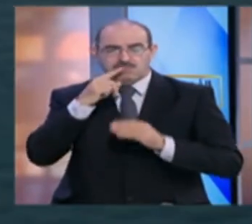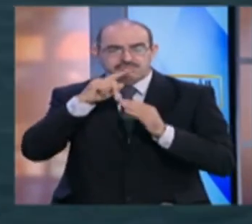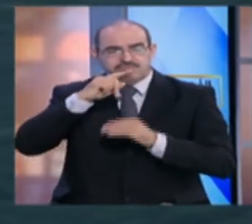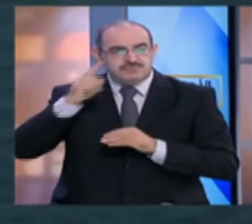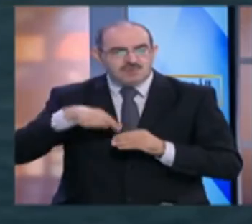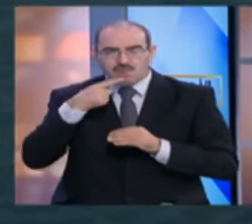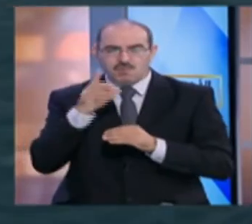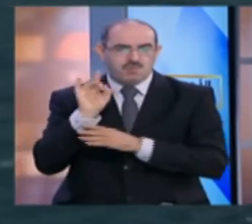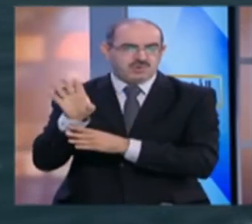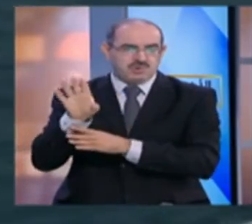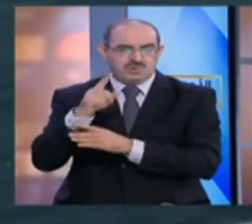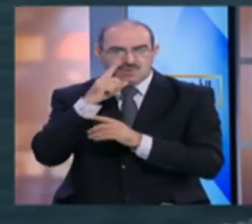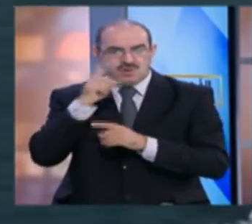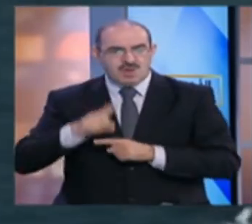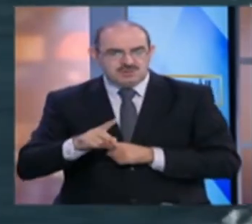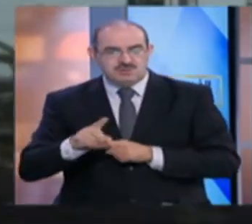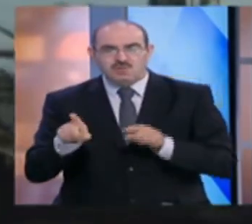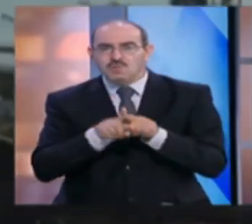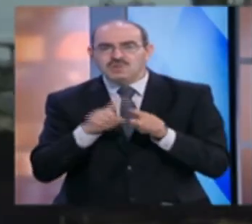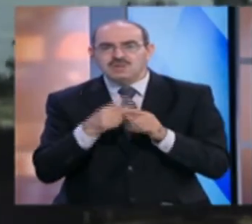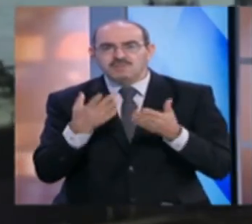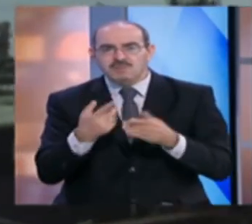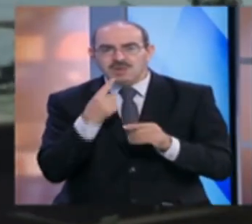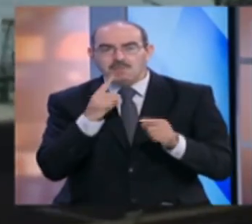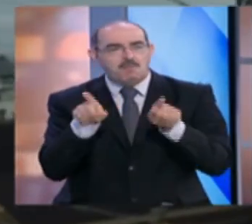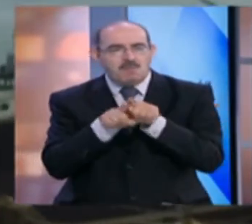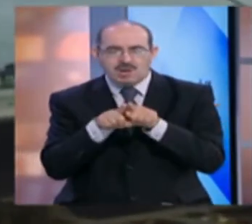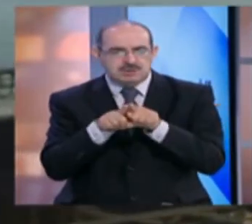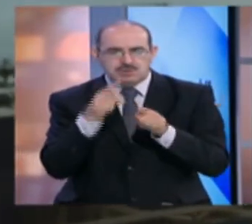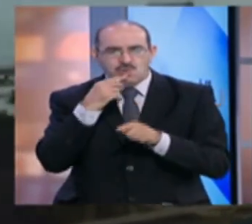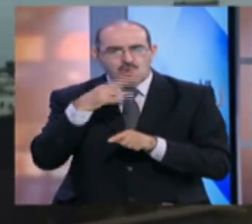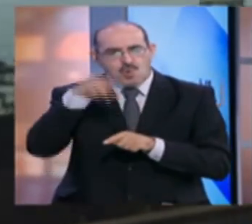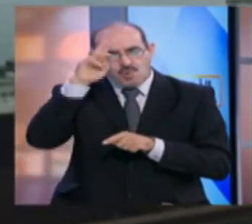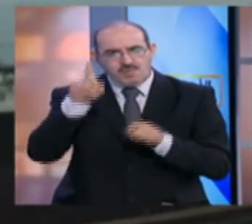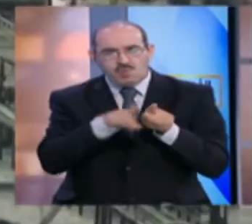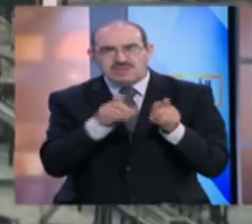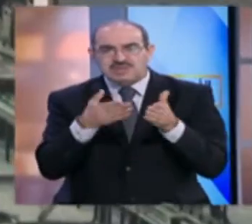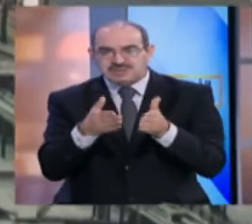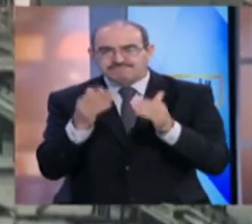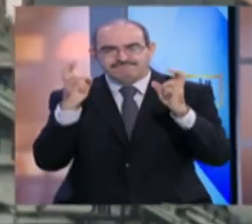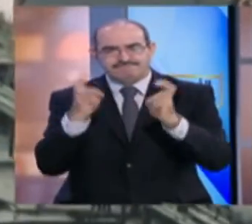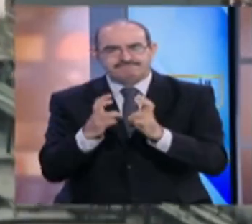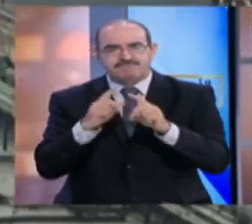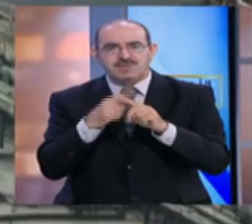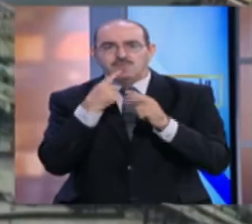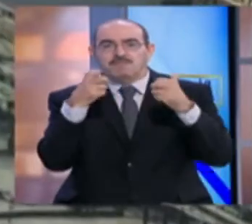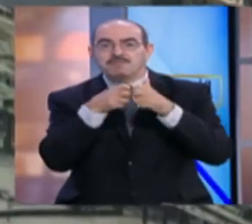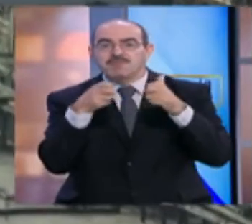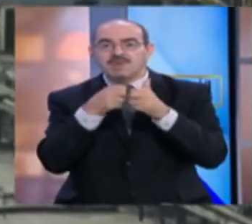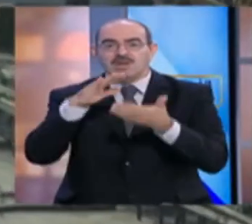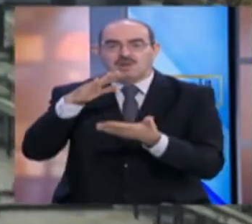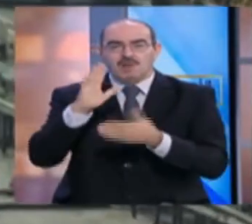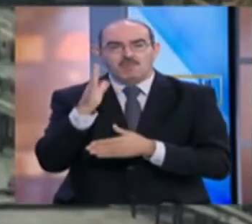دولة مصدرة للغاز والنفط، وهو ما لا ينطبق على أوروبا. قرارا أدى إلى تراجع أسعار النفط